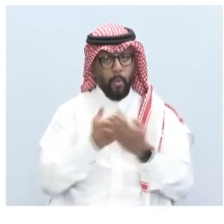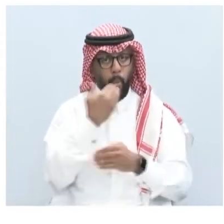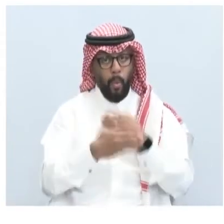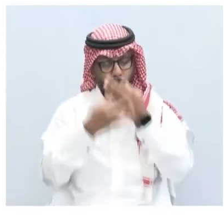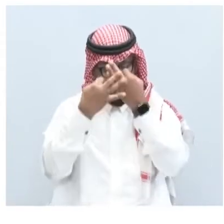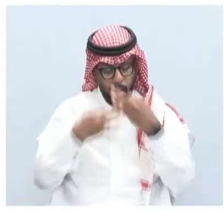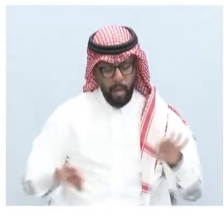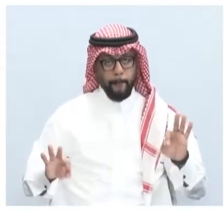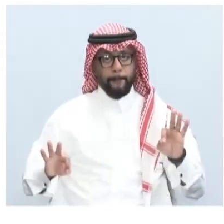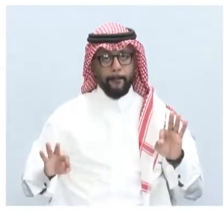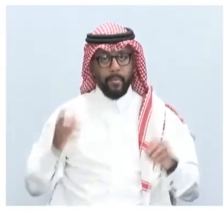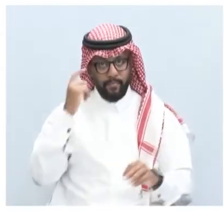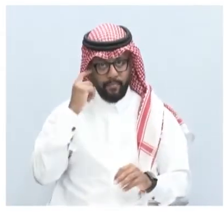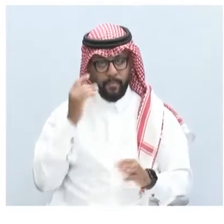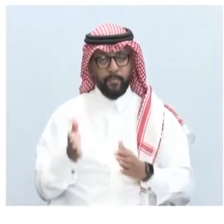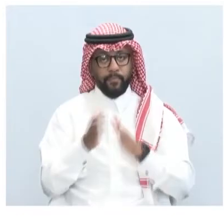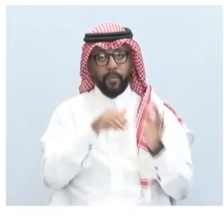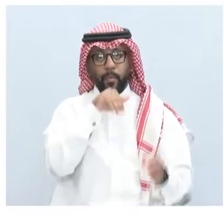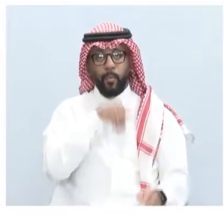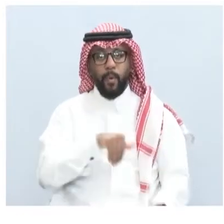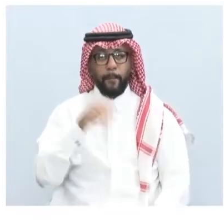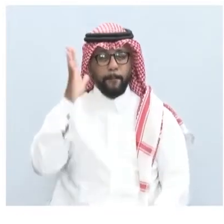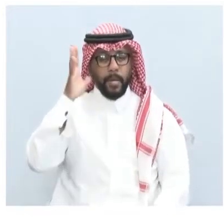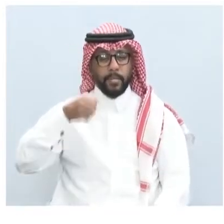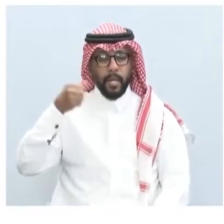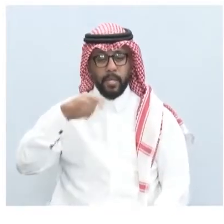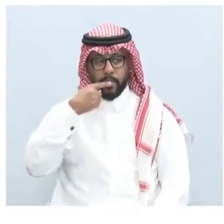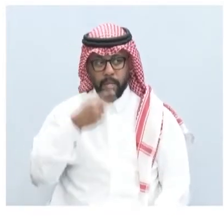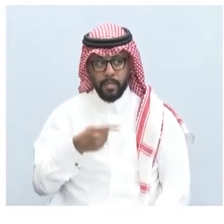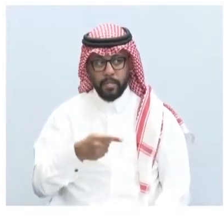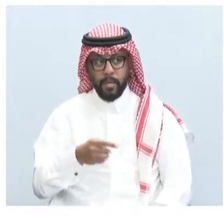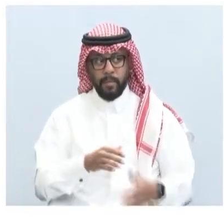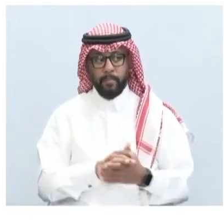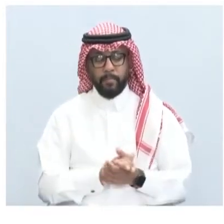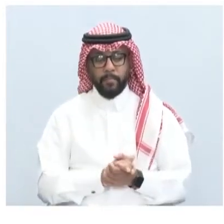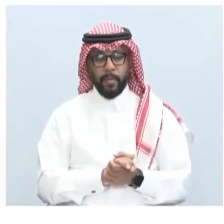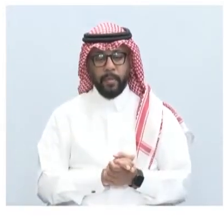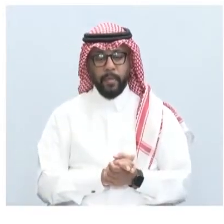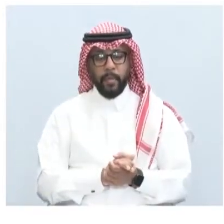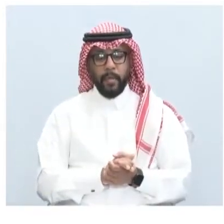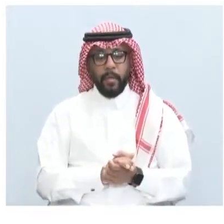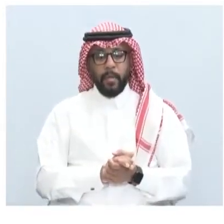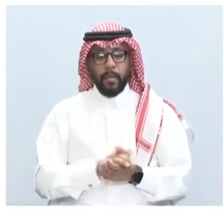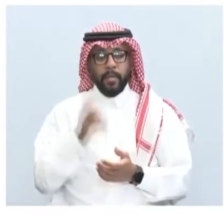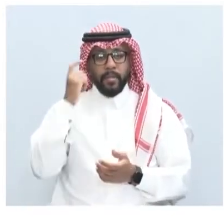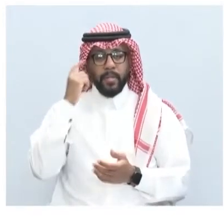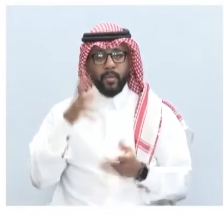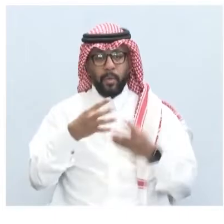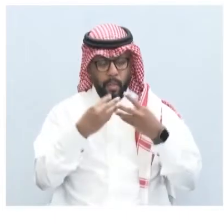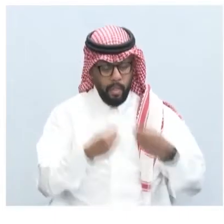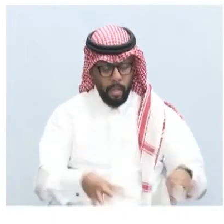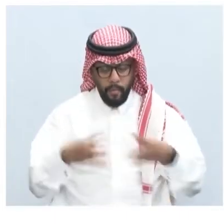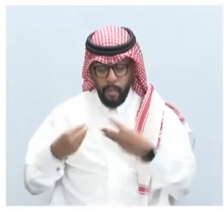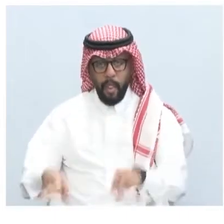قال كنت مع النبي صلى الله عليه وسلم في سفر فاهويت لانزع خفيه